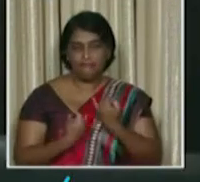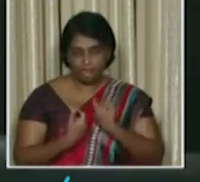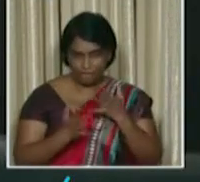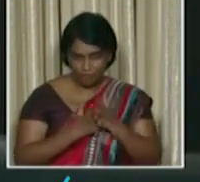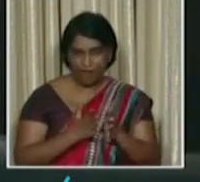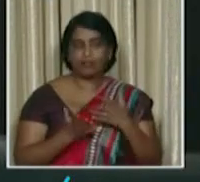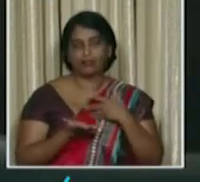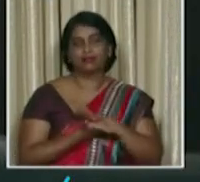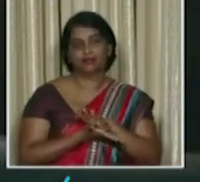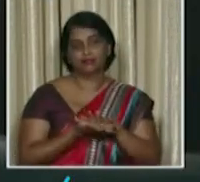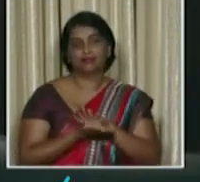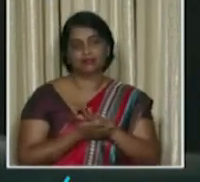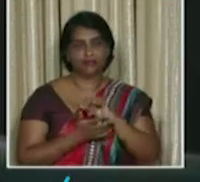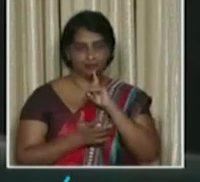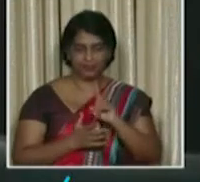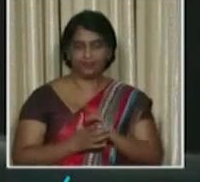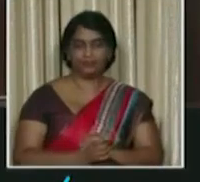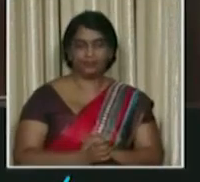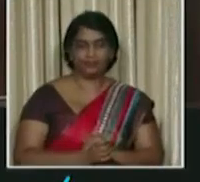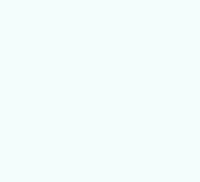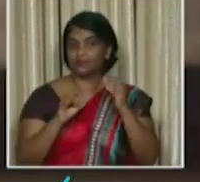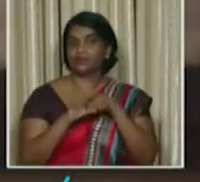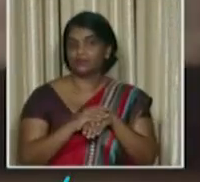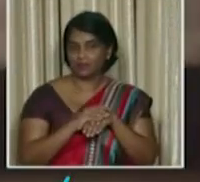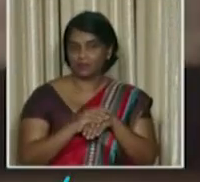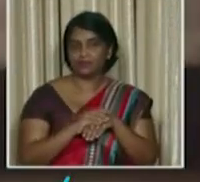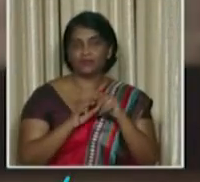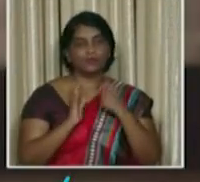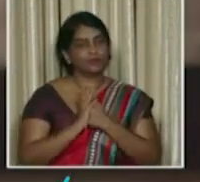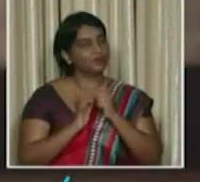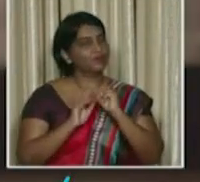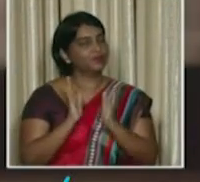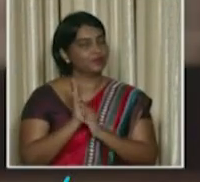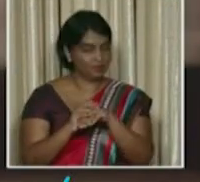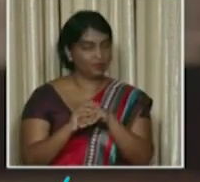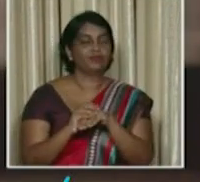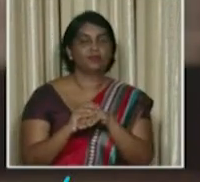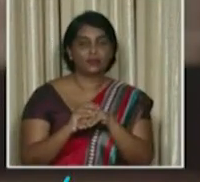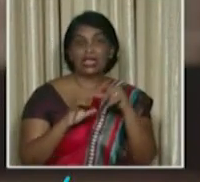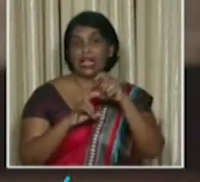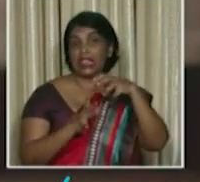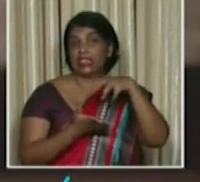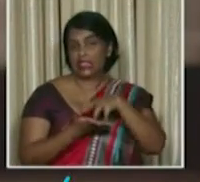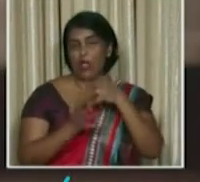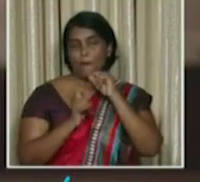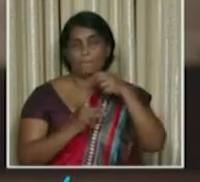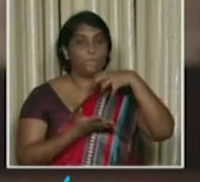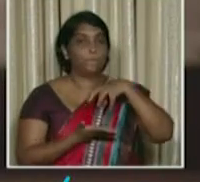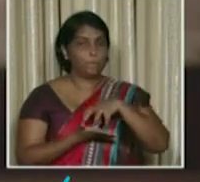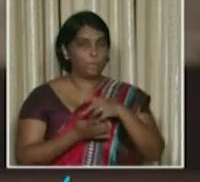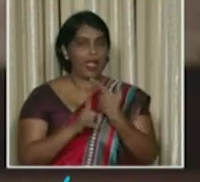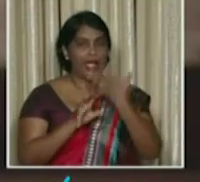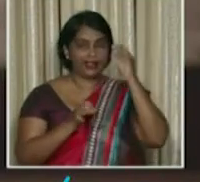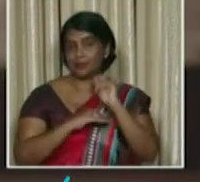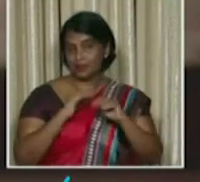නම් ඒ නිවැරදි ලෙස සඳහන් කරා ගරු අග්‍රාමාත්‍යමත් නියෝජනය කරන දිස්ත්‍රික්කයේ සහ පළාතේ තමයි මේ කැලණිවැලි